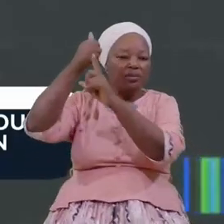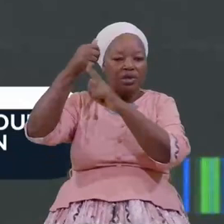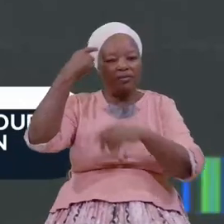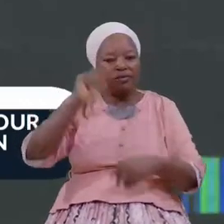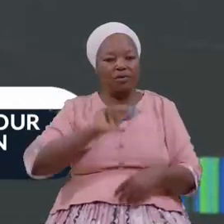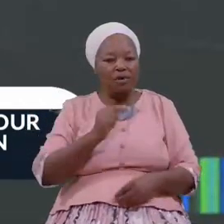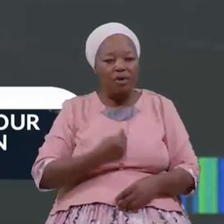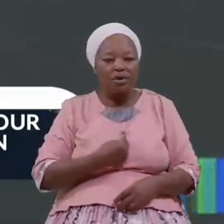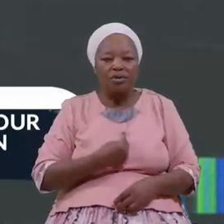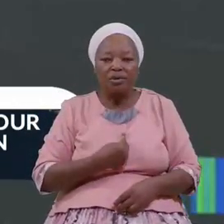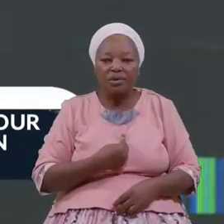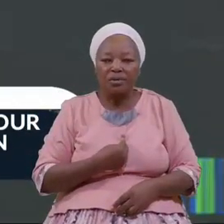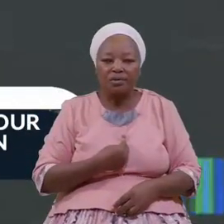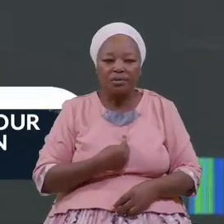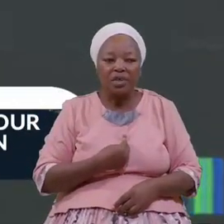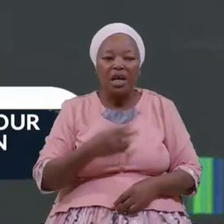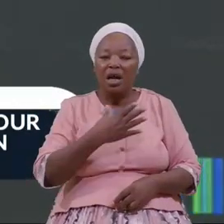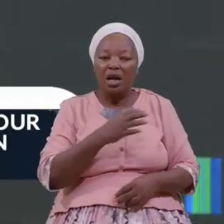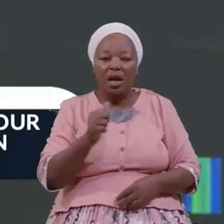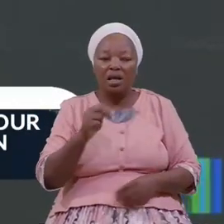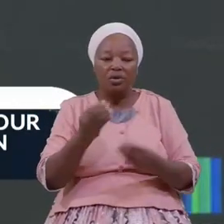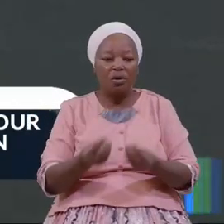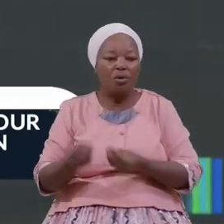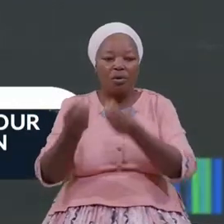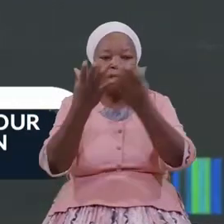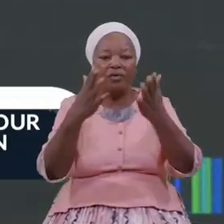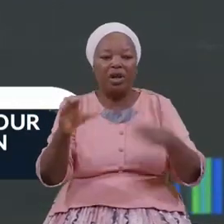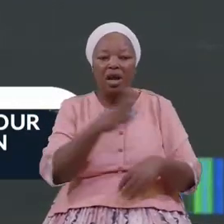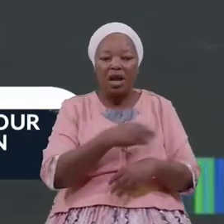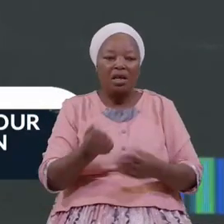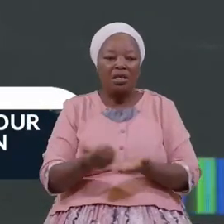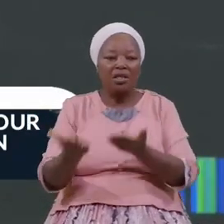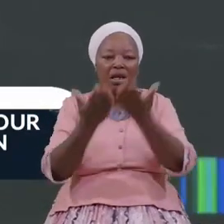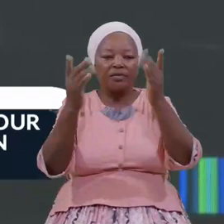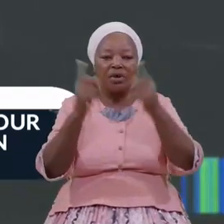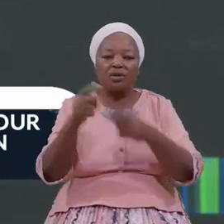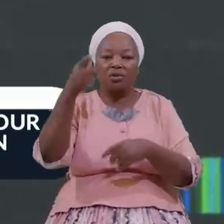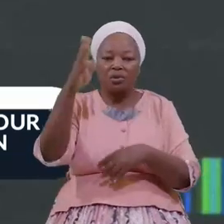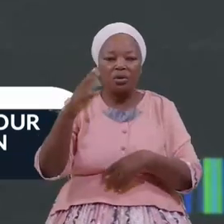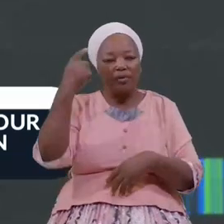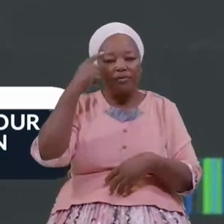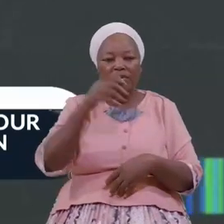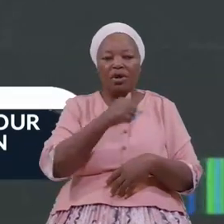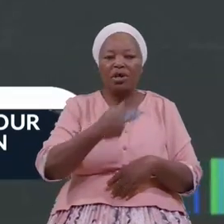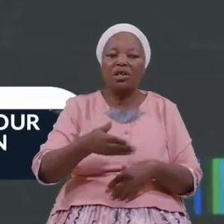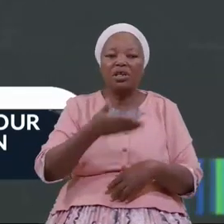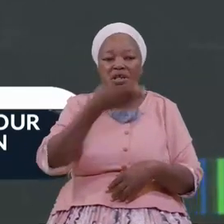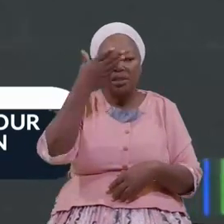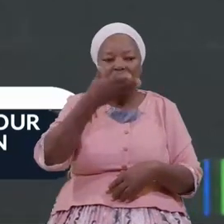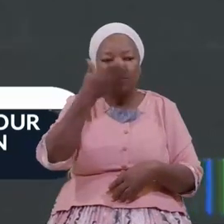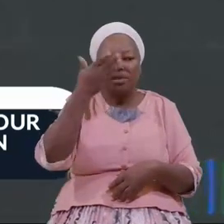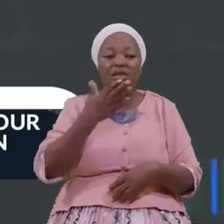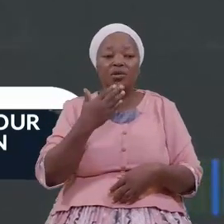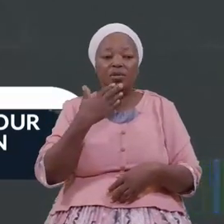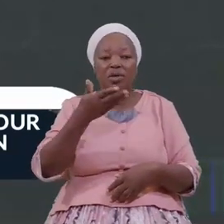livré lui-même à Dieu pour nous comme une offrande et un sacrifice de